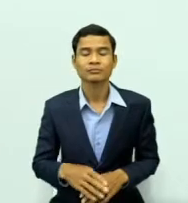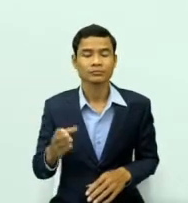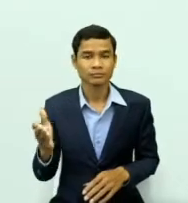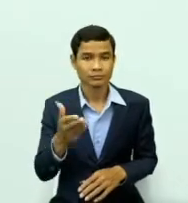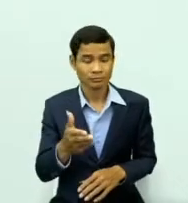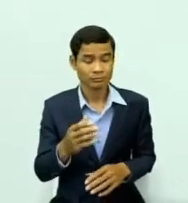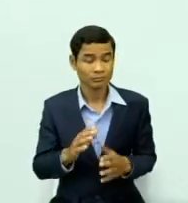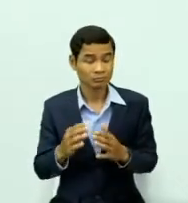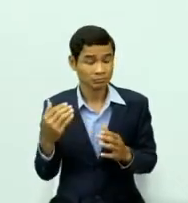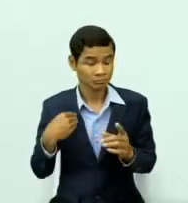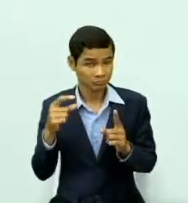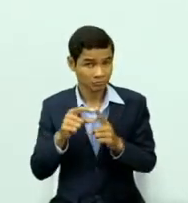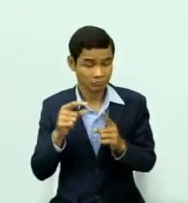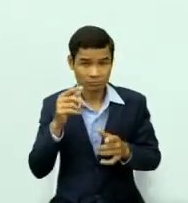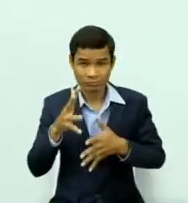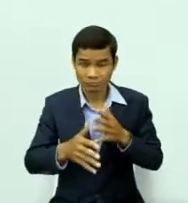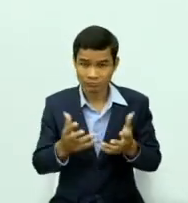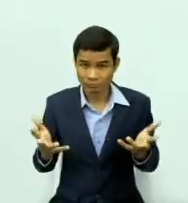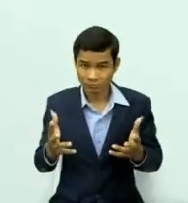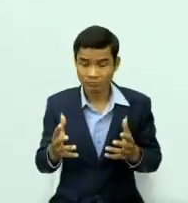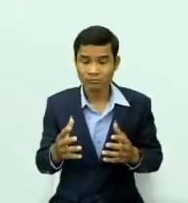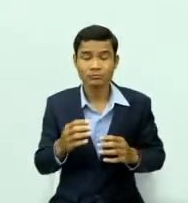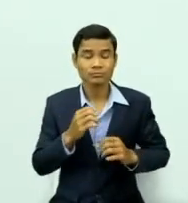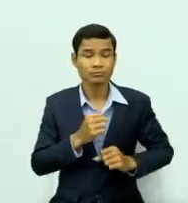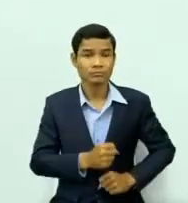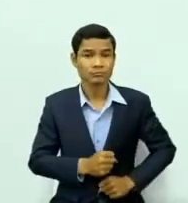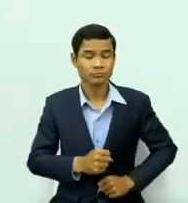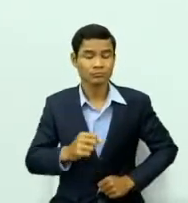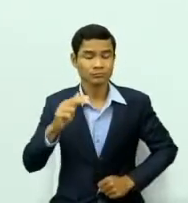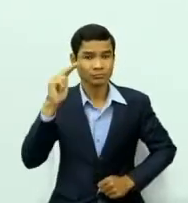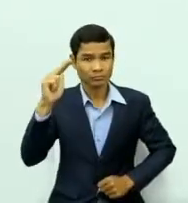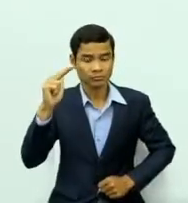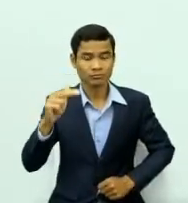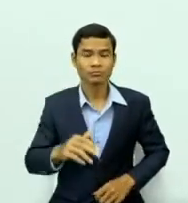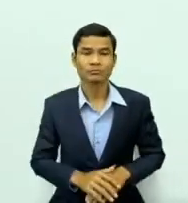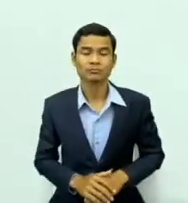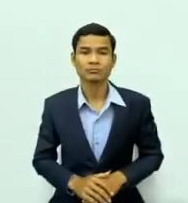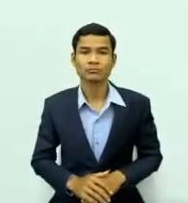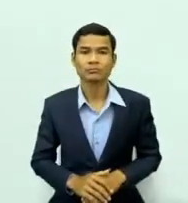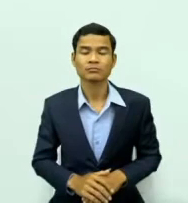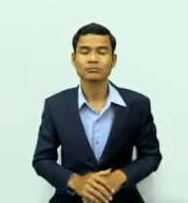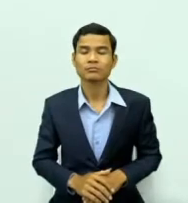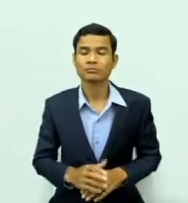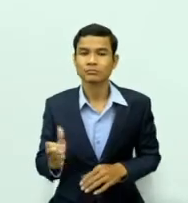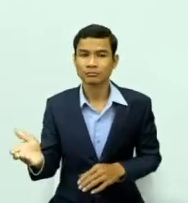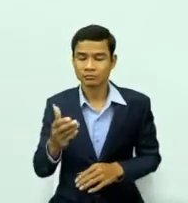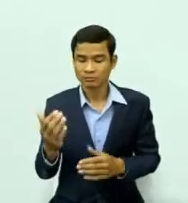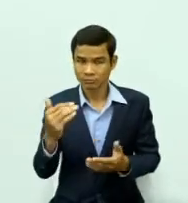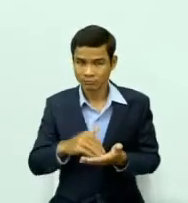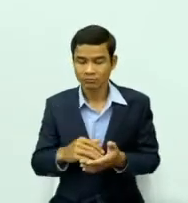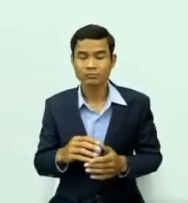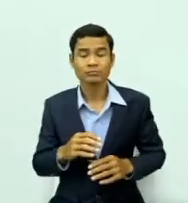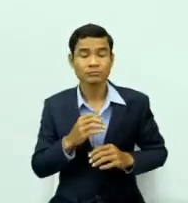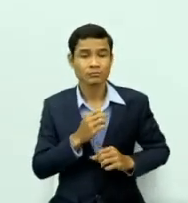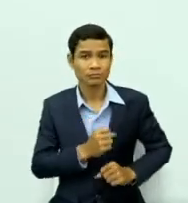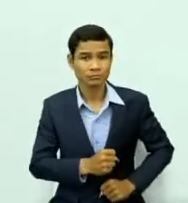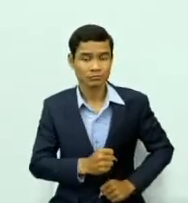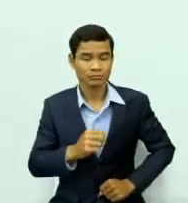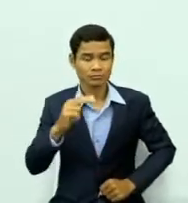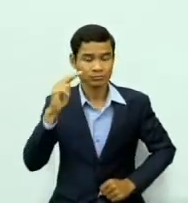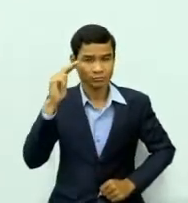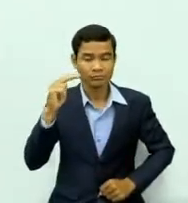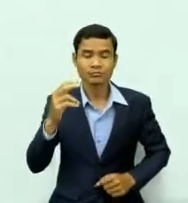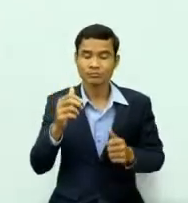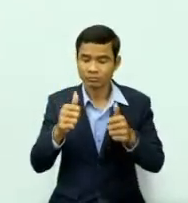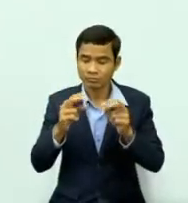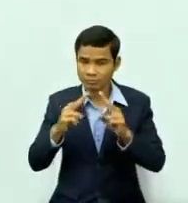Chà, chùm này bị nít cái dân à thá. Dô thịa. Chà, xong một đoàn tiết.